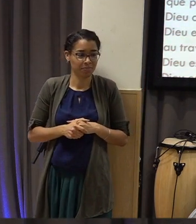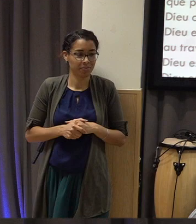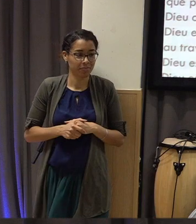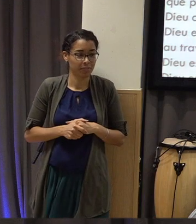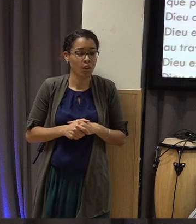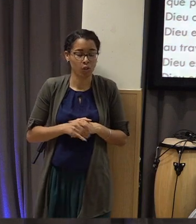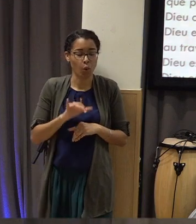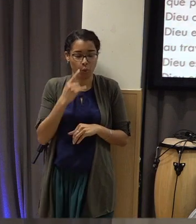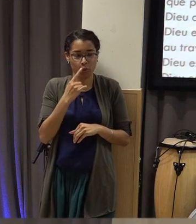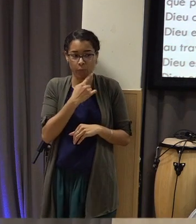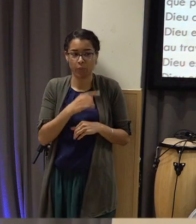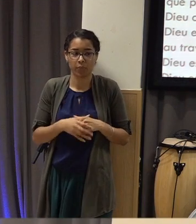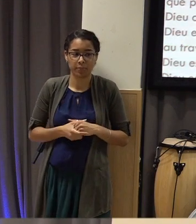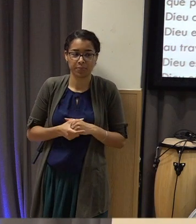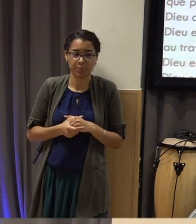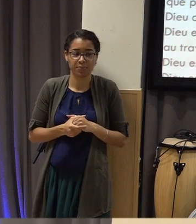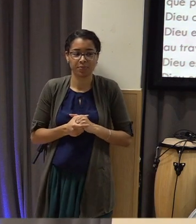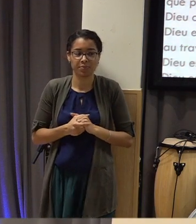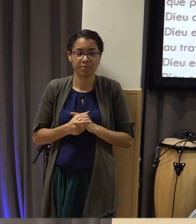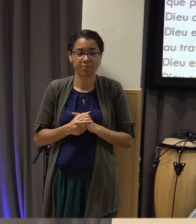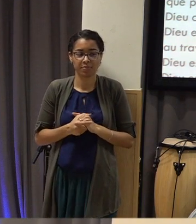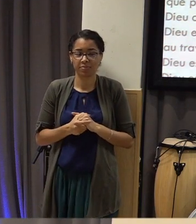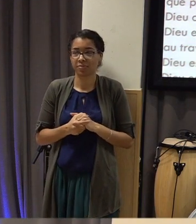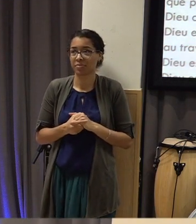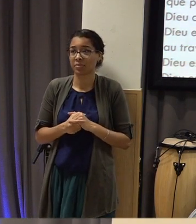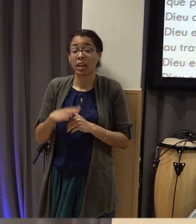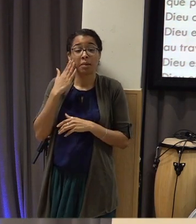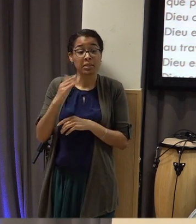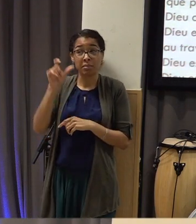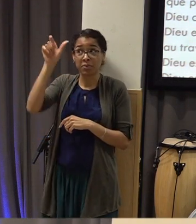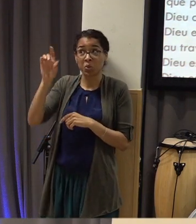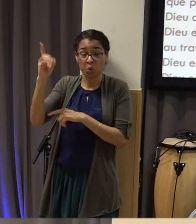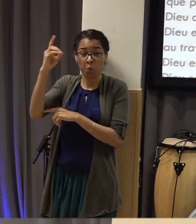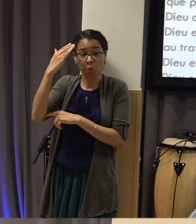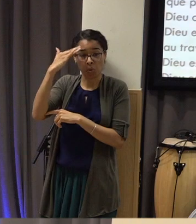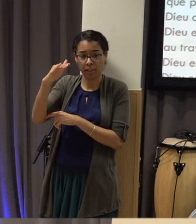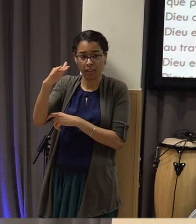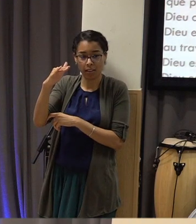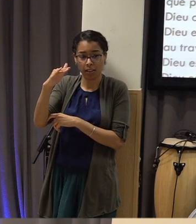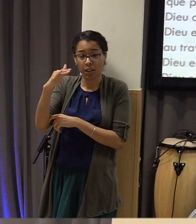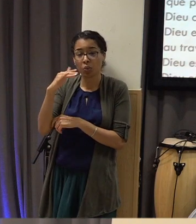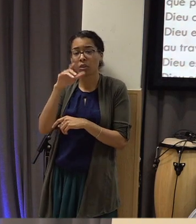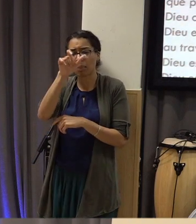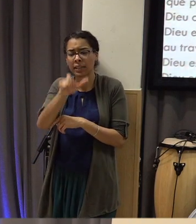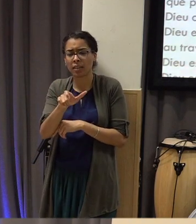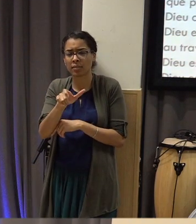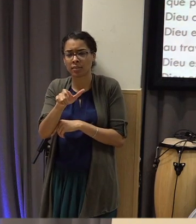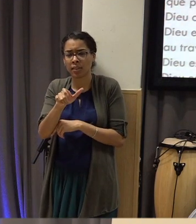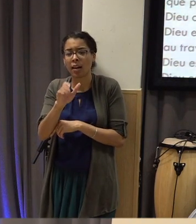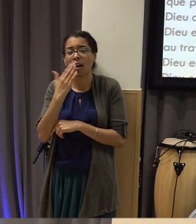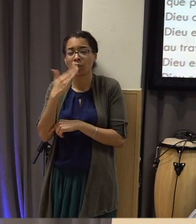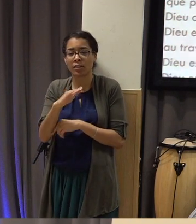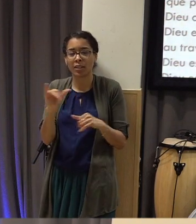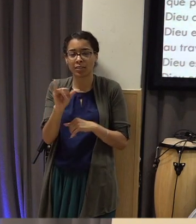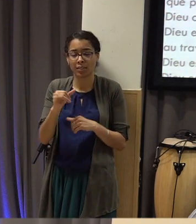Donc si tu connais ton créancier, tu sais à qui tu fais face. Un